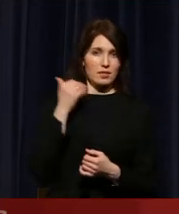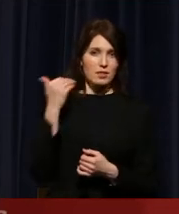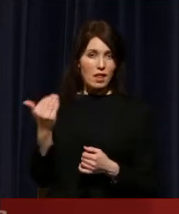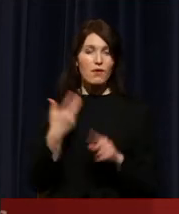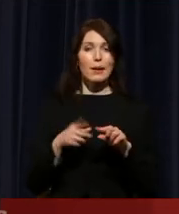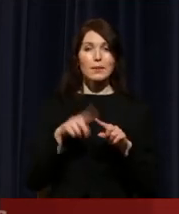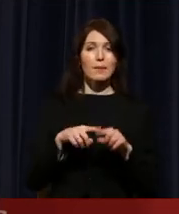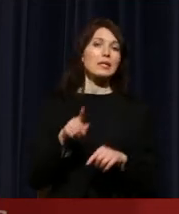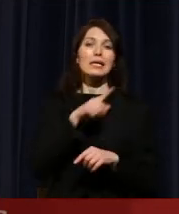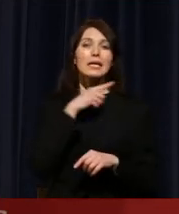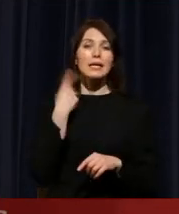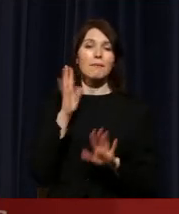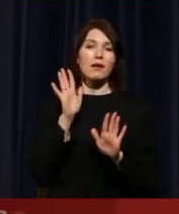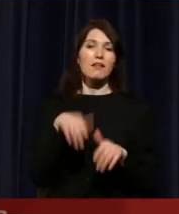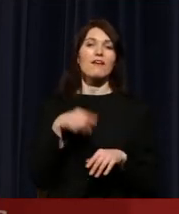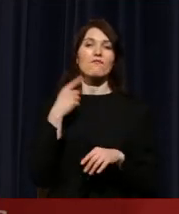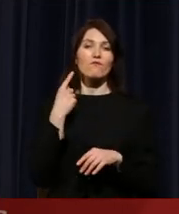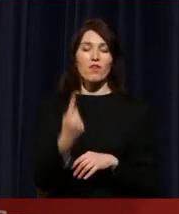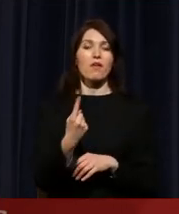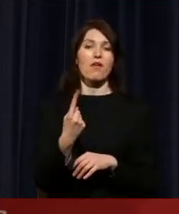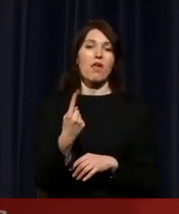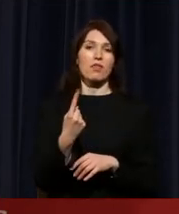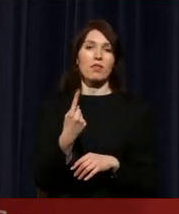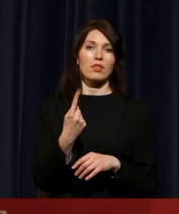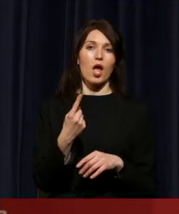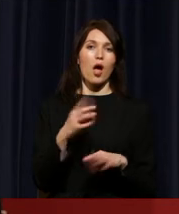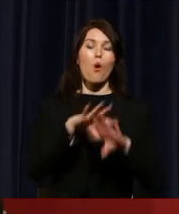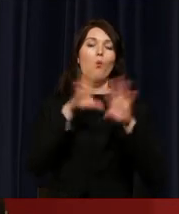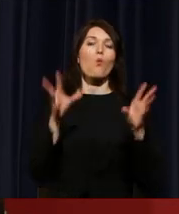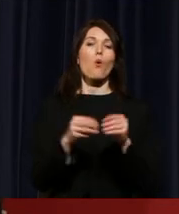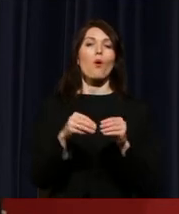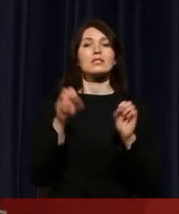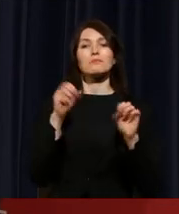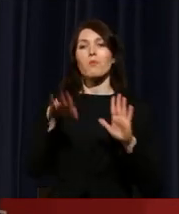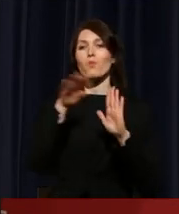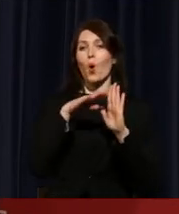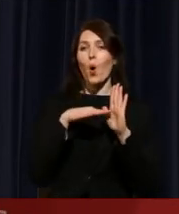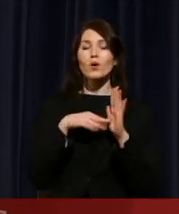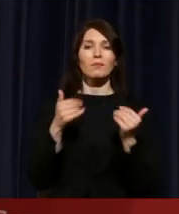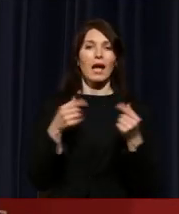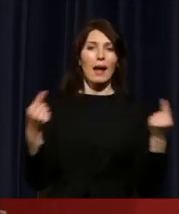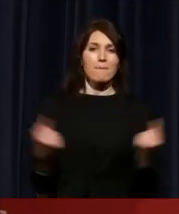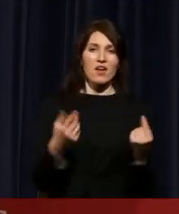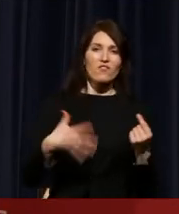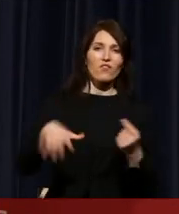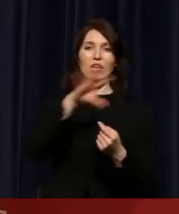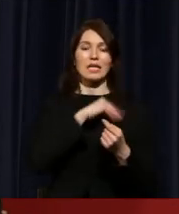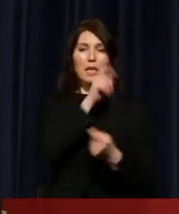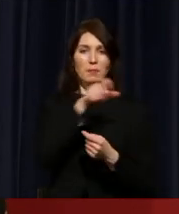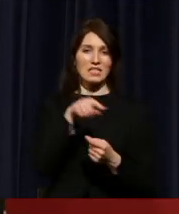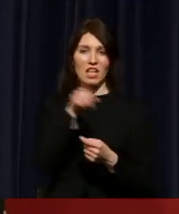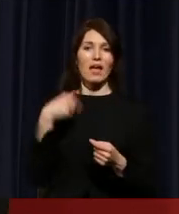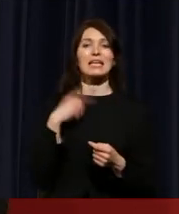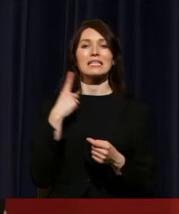jo gribās jau, kad ir tāda viena universālā programma, kura tagad derēs visiem šiem cilvēkiem,